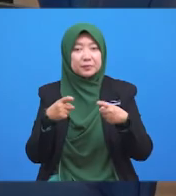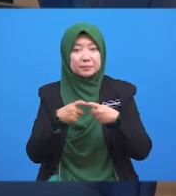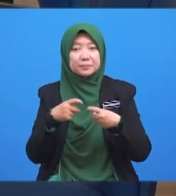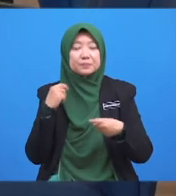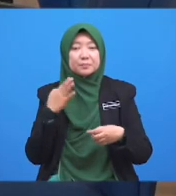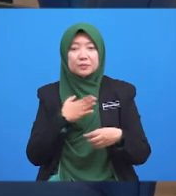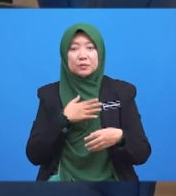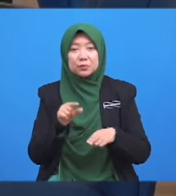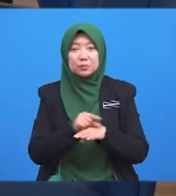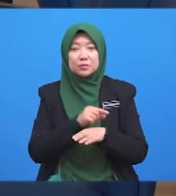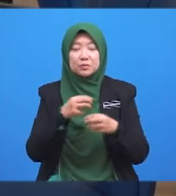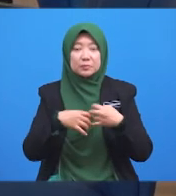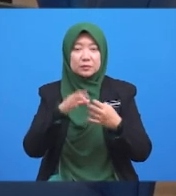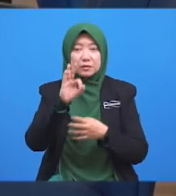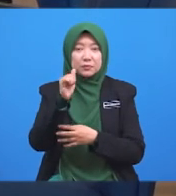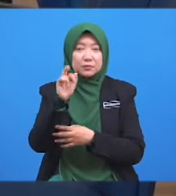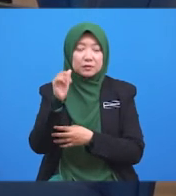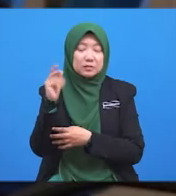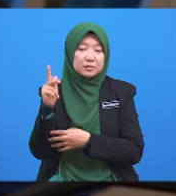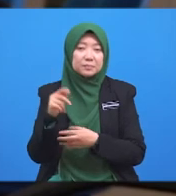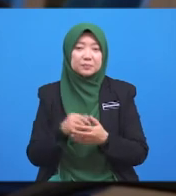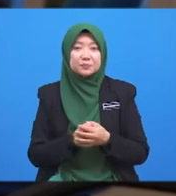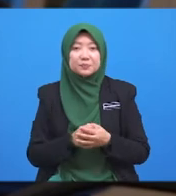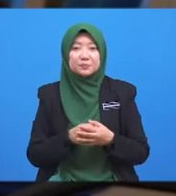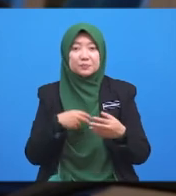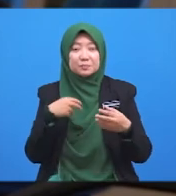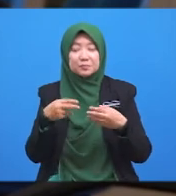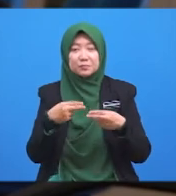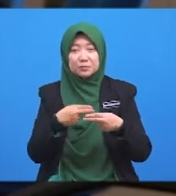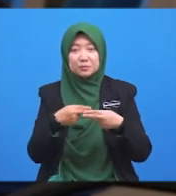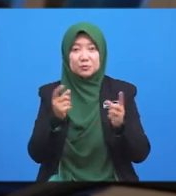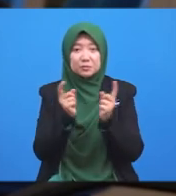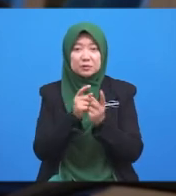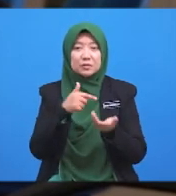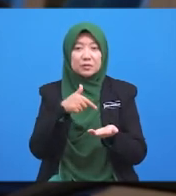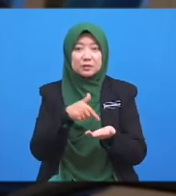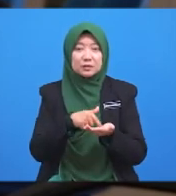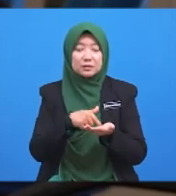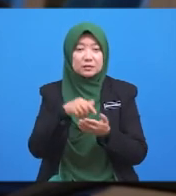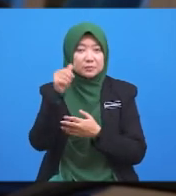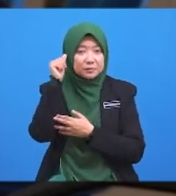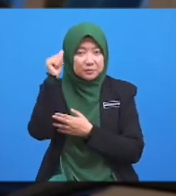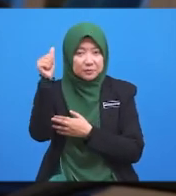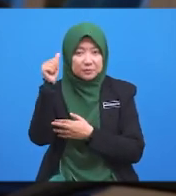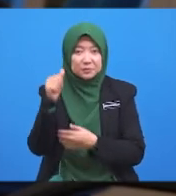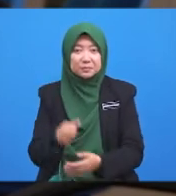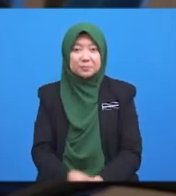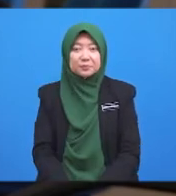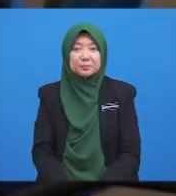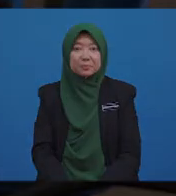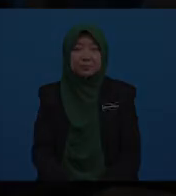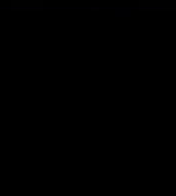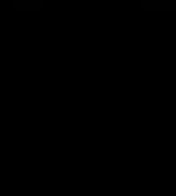elektroterapi menggunakan mesin Faradik. Sehingga kita berjumpa lagi, terima kasih dan Assalamualaikum.